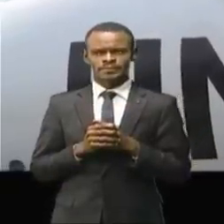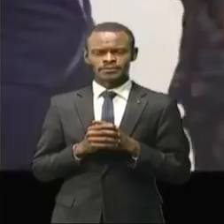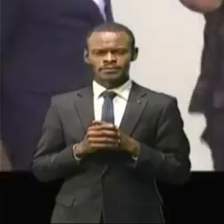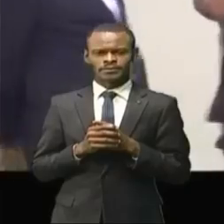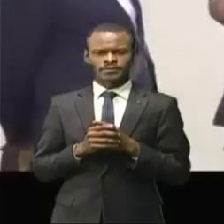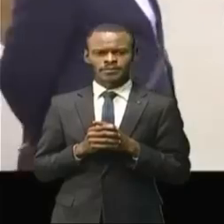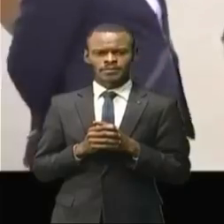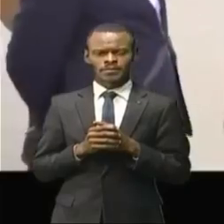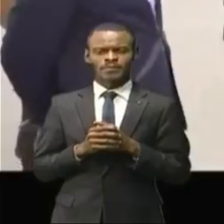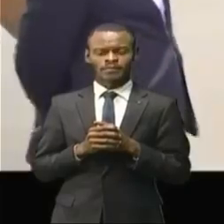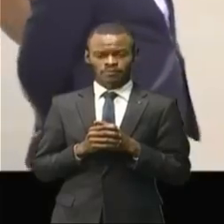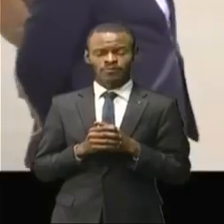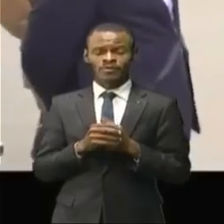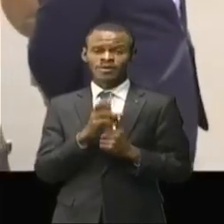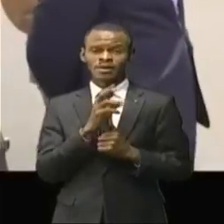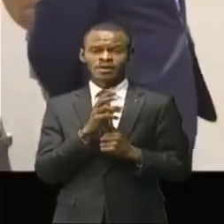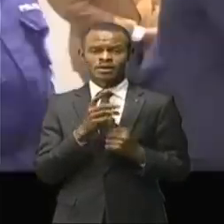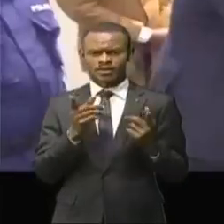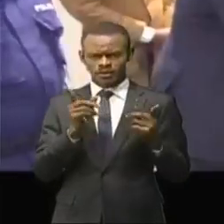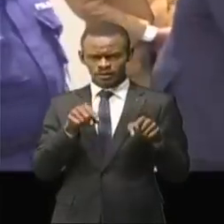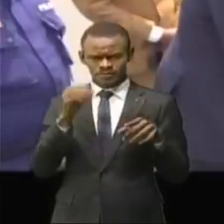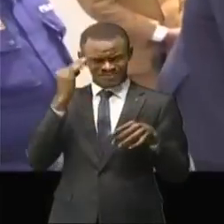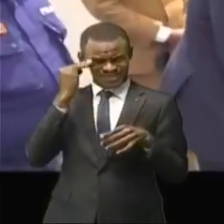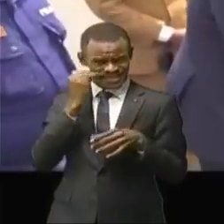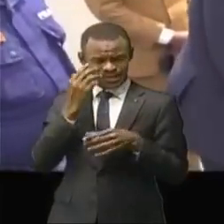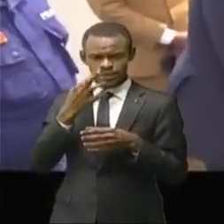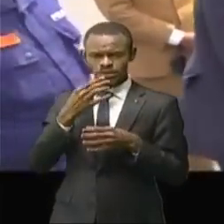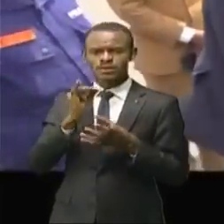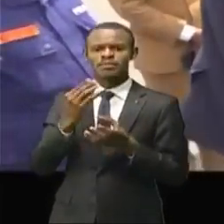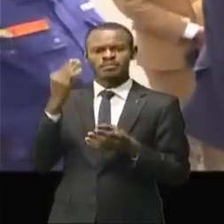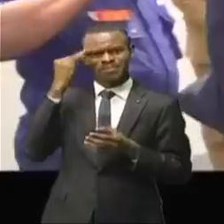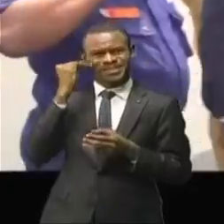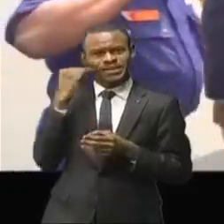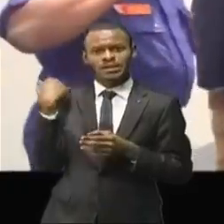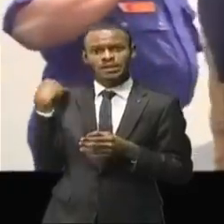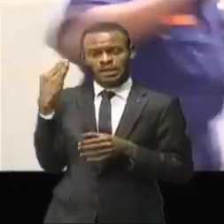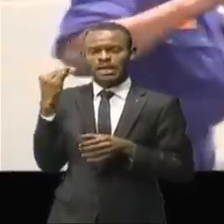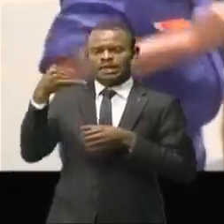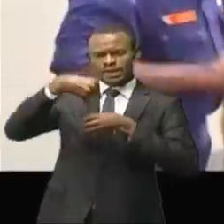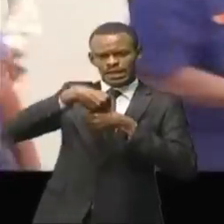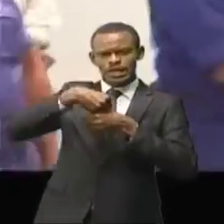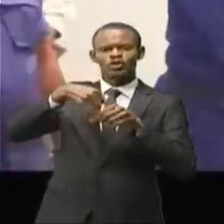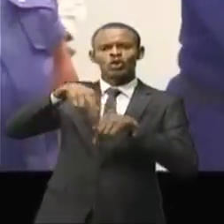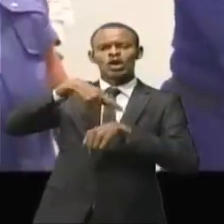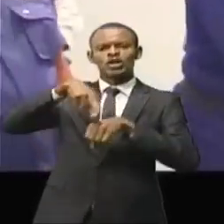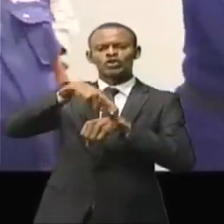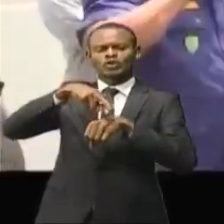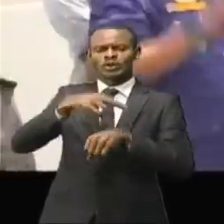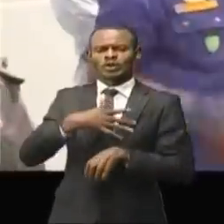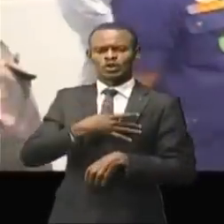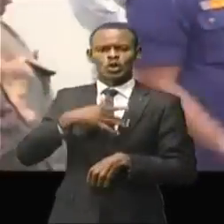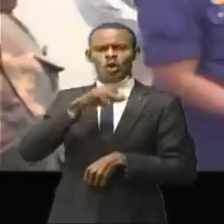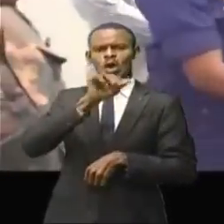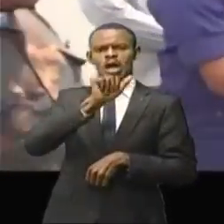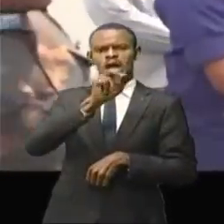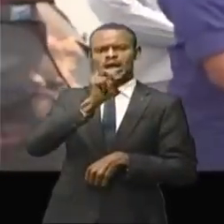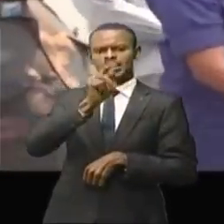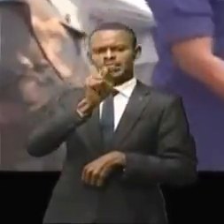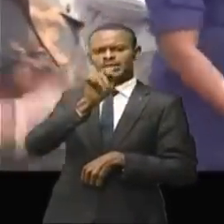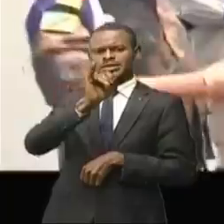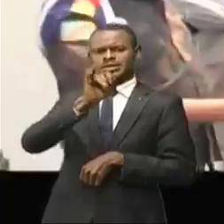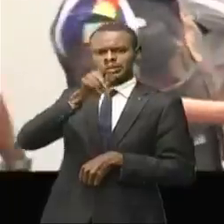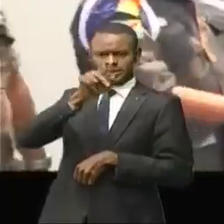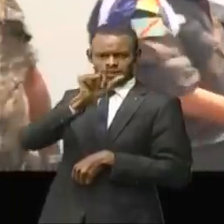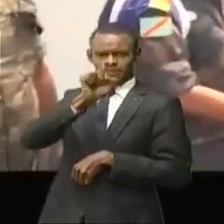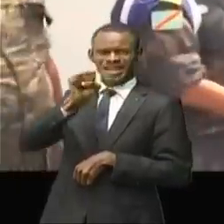arrivée à Goma dans la province du Nord qui vous le ministre d'État ministre de l'intégration régionale anti-passo a déclaré que